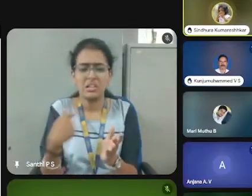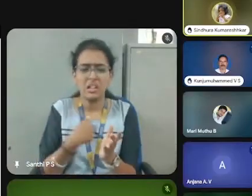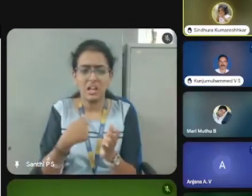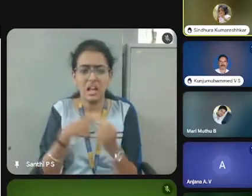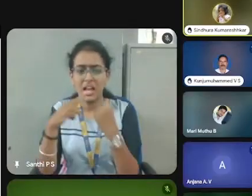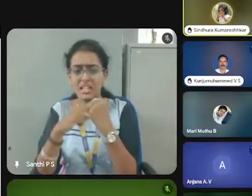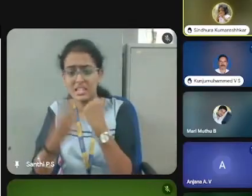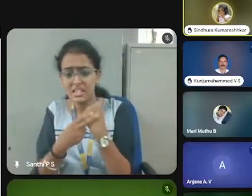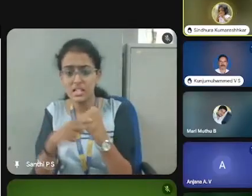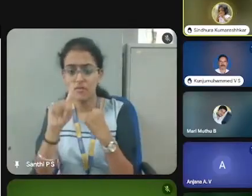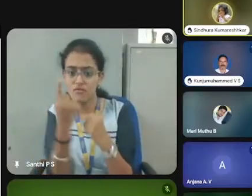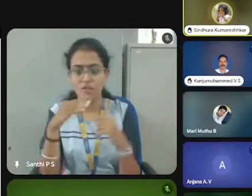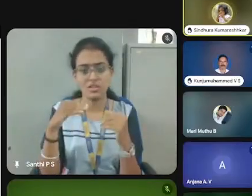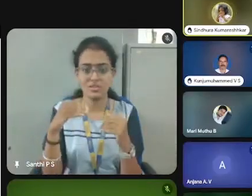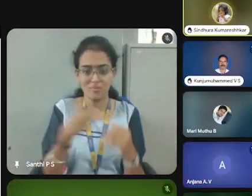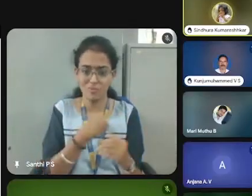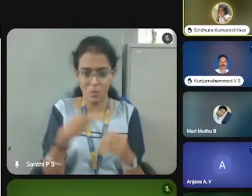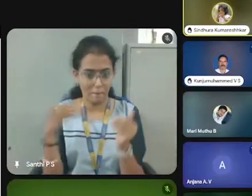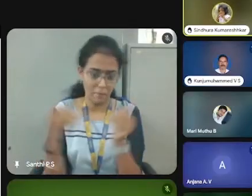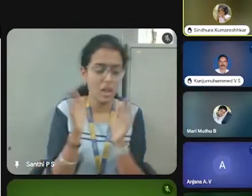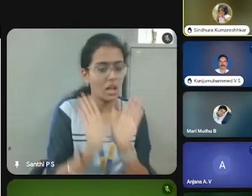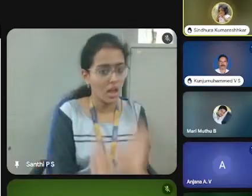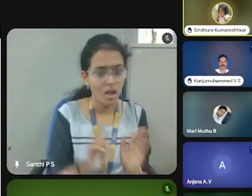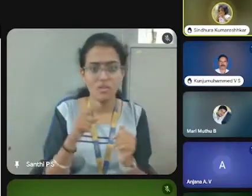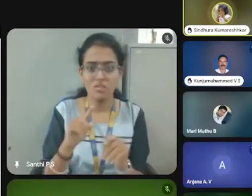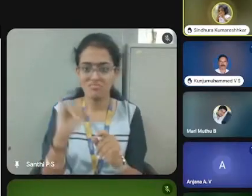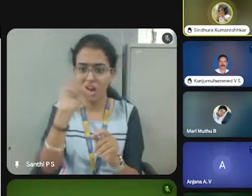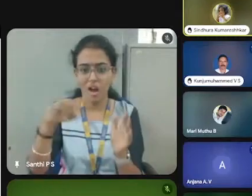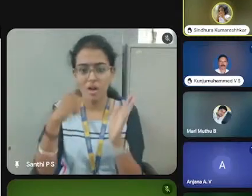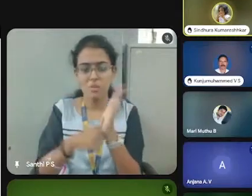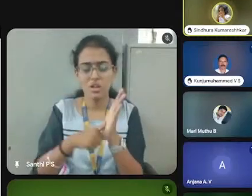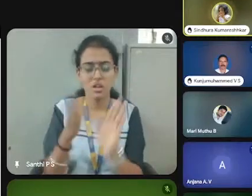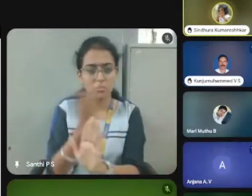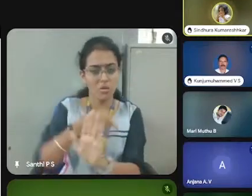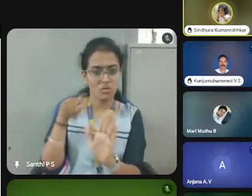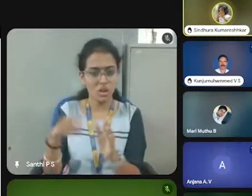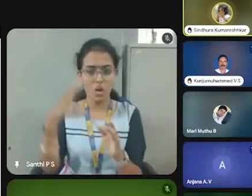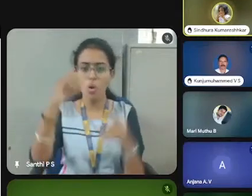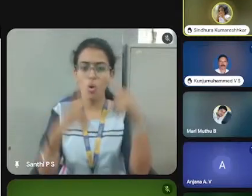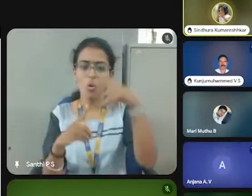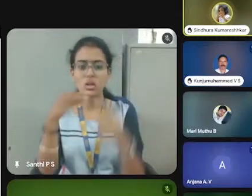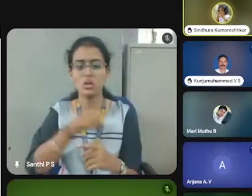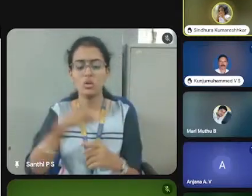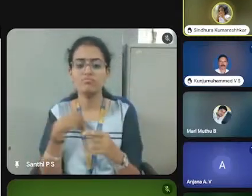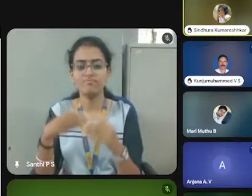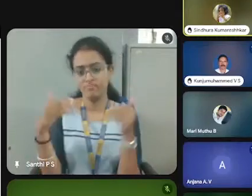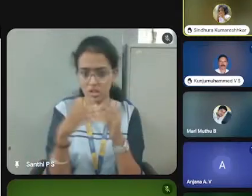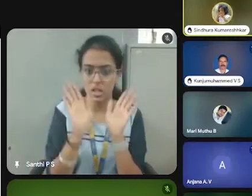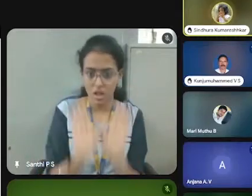നിഷിൽ ആദ്യം കാണിച്ചിട്ടുണ്ടായിരുന്നു, ഏകദേശം ഒരു 6 മാസം മുമ്പേ ഒക്കുപേഷൻ തെറാപ്പിക്ക് കൊണ്ടുവന്നു. പിന്നെ എനിക്കത് കണ്ടിന്യൂ ചെയ്യാൻ